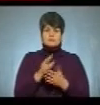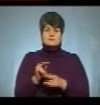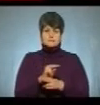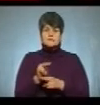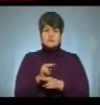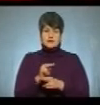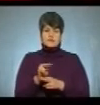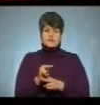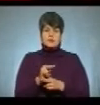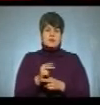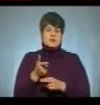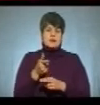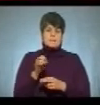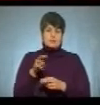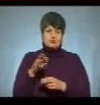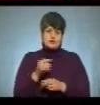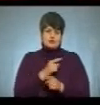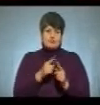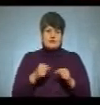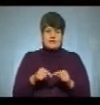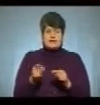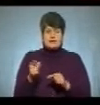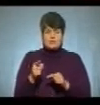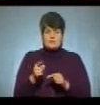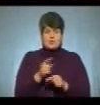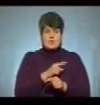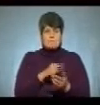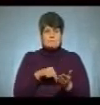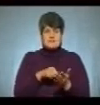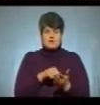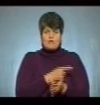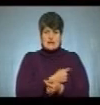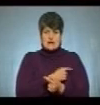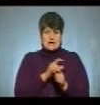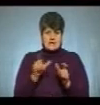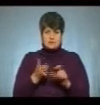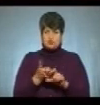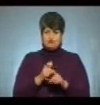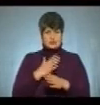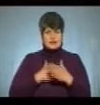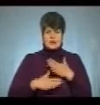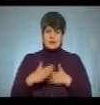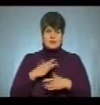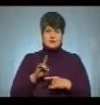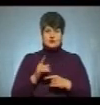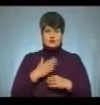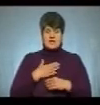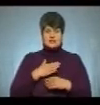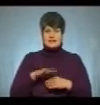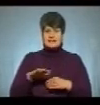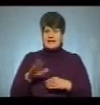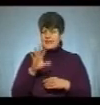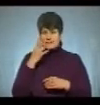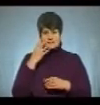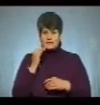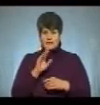лікуванні у гематологічному відділенні Тернопільської міської лікарні. Ми дуже раді, що про наших дітей не забувають,